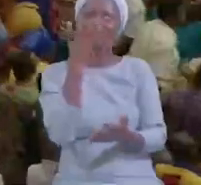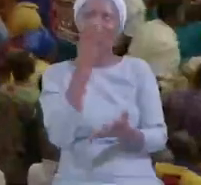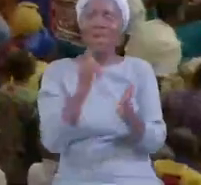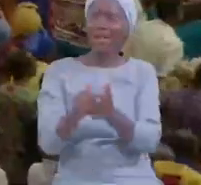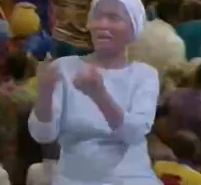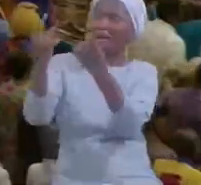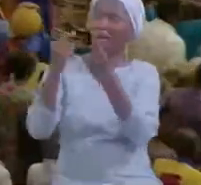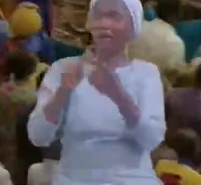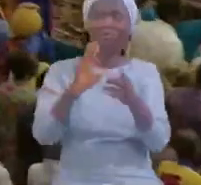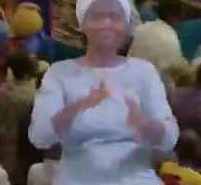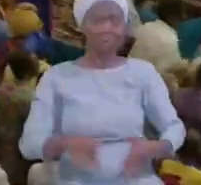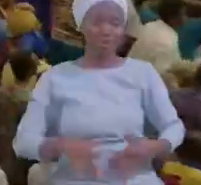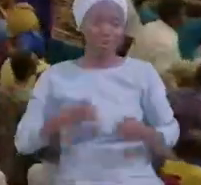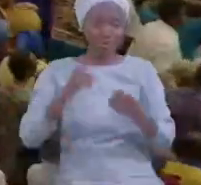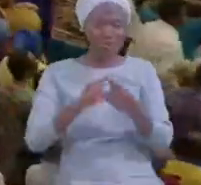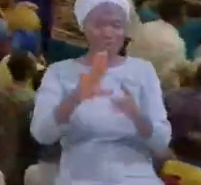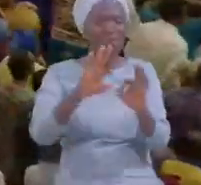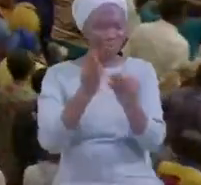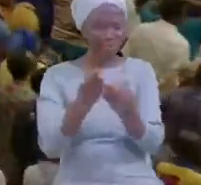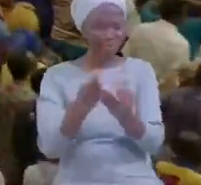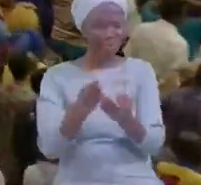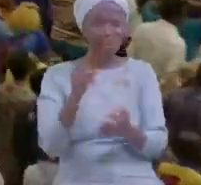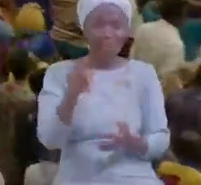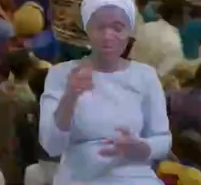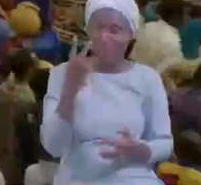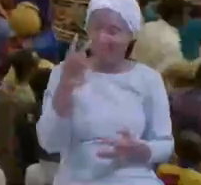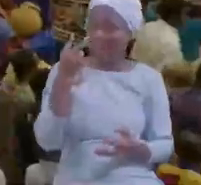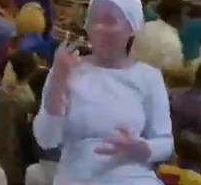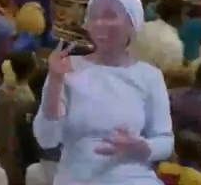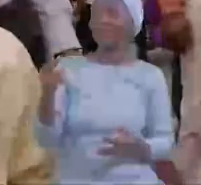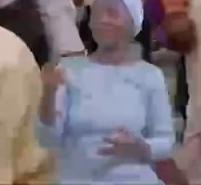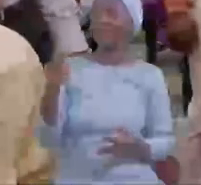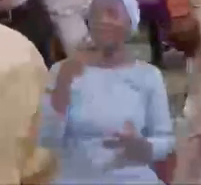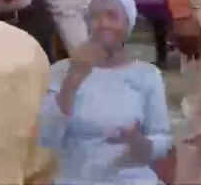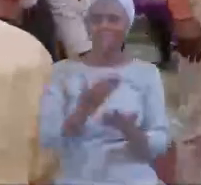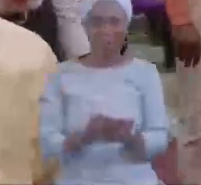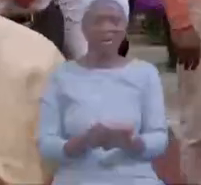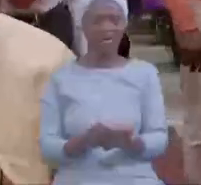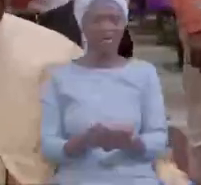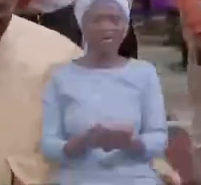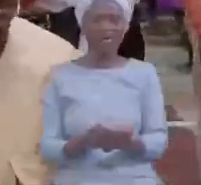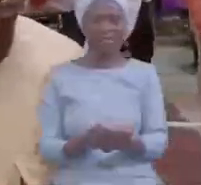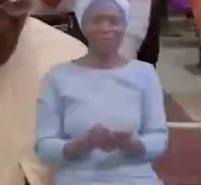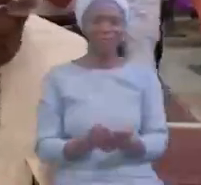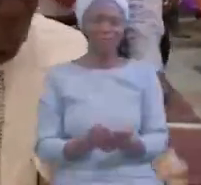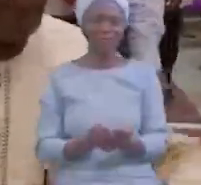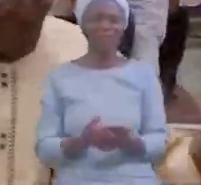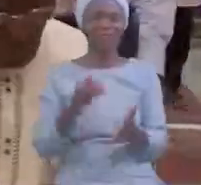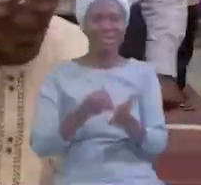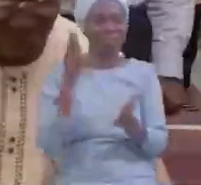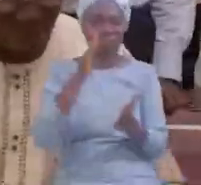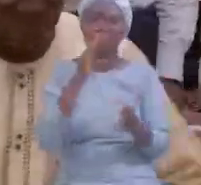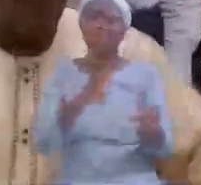vie, sur votre famille. Vous voyez bien. Ce sera fait.